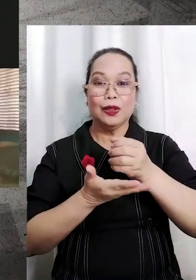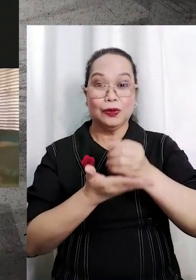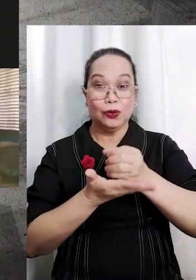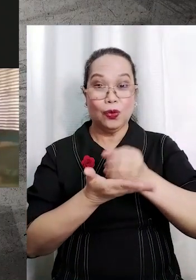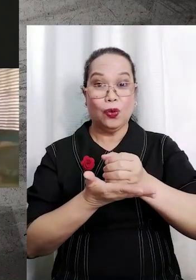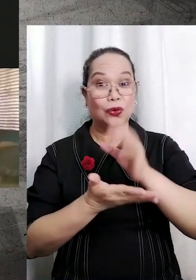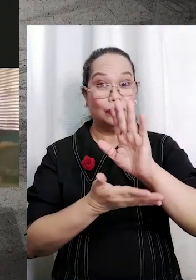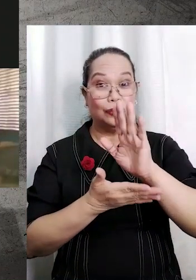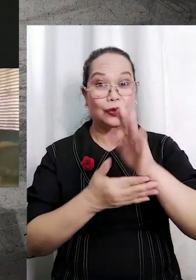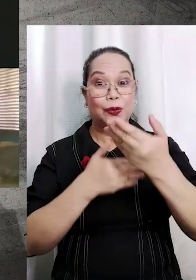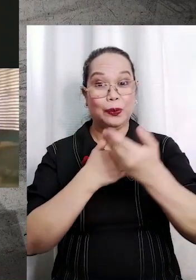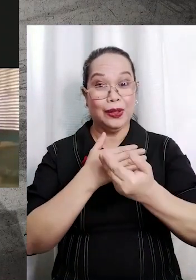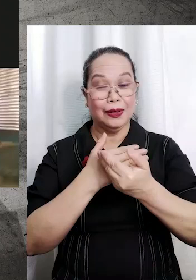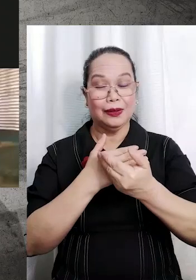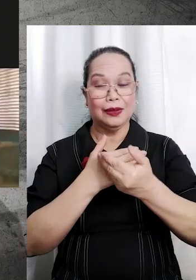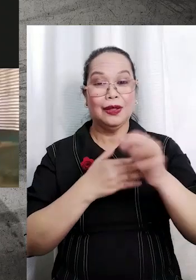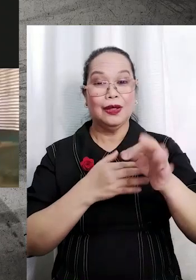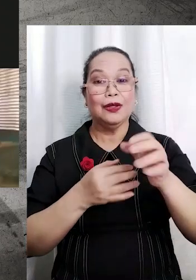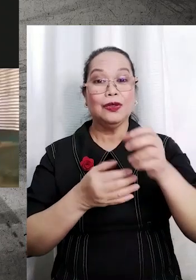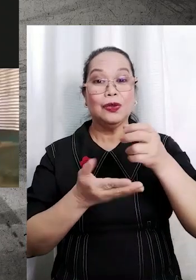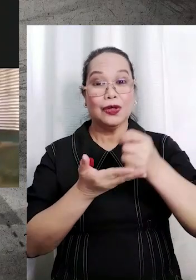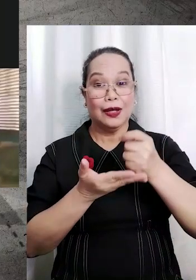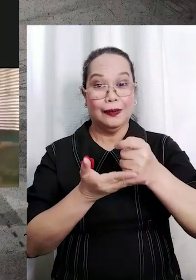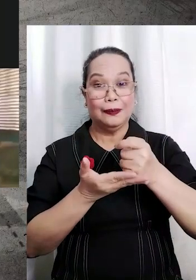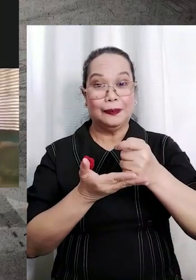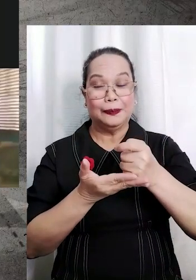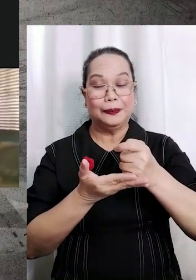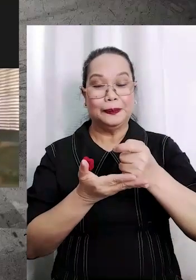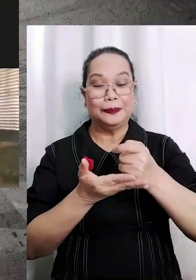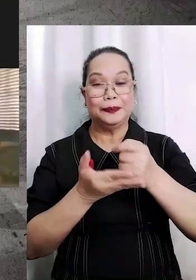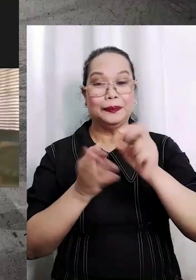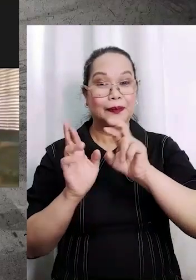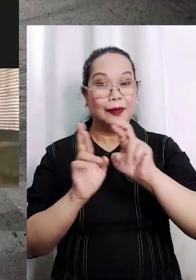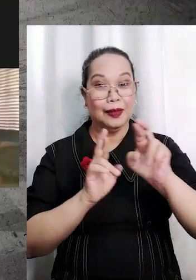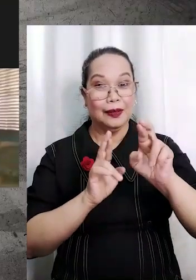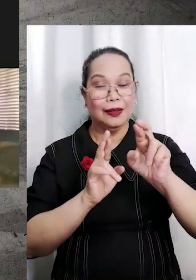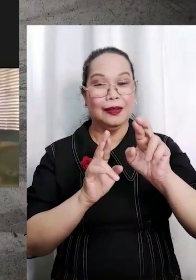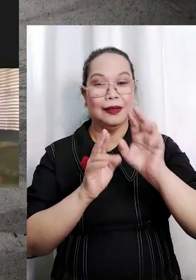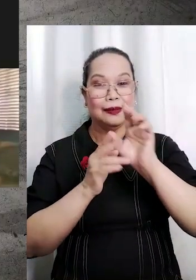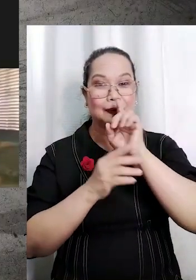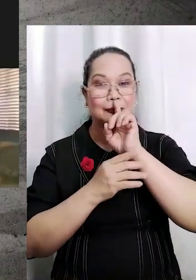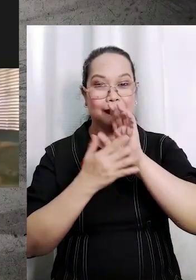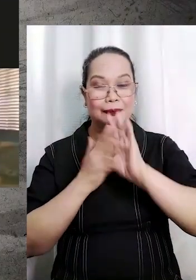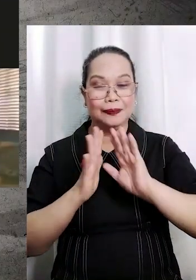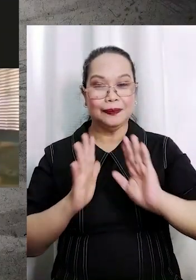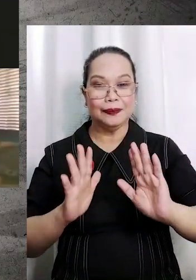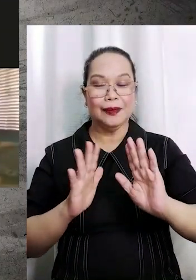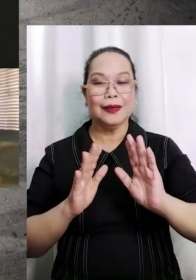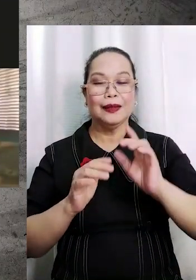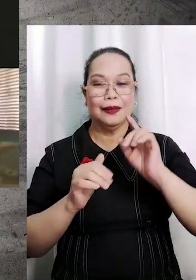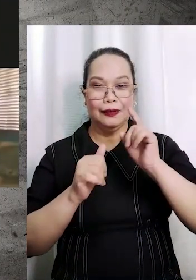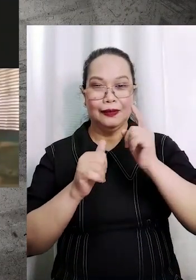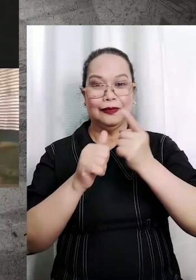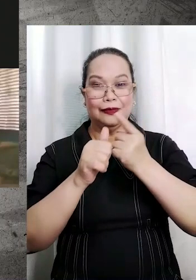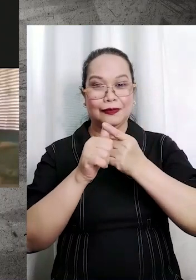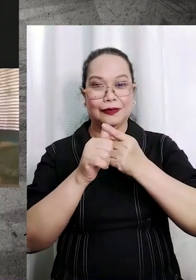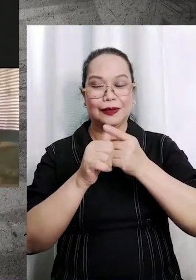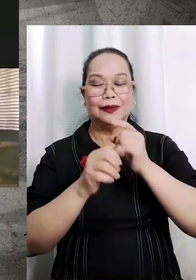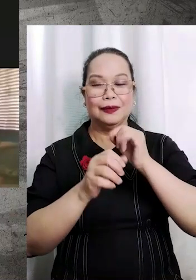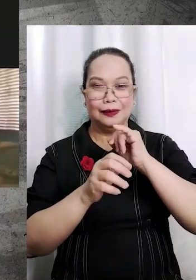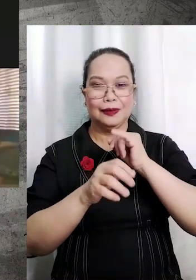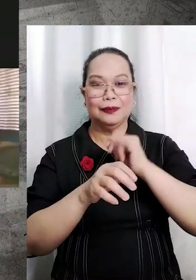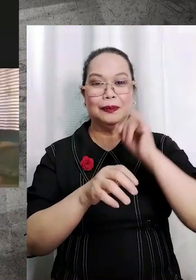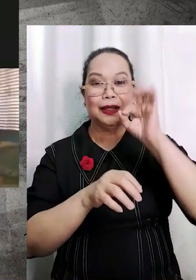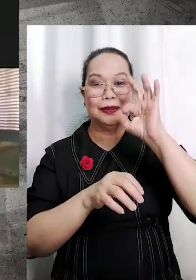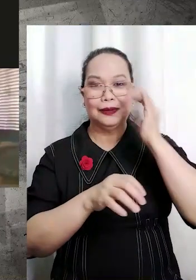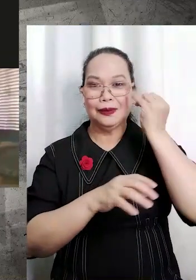gusto kong hawakan ninyo ang tinapay at ang saro sa tahimik na prayer na ito at sa pangunguna ng